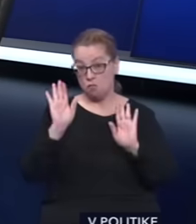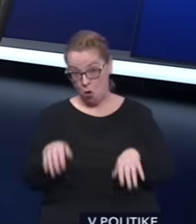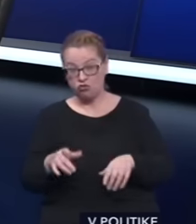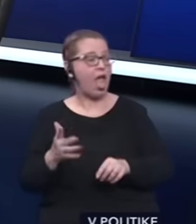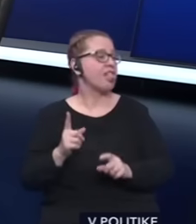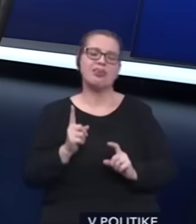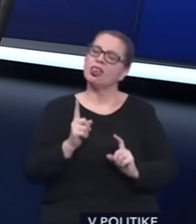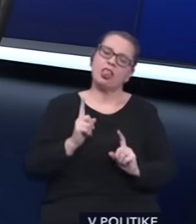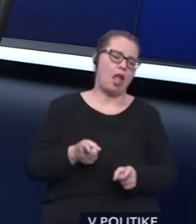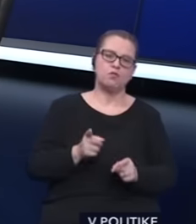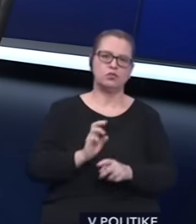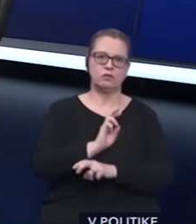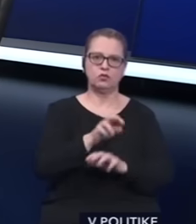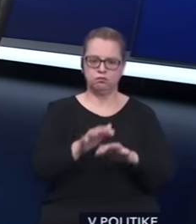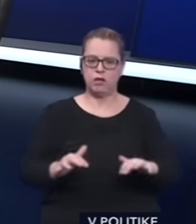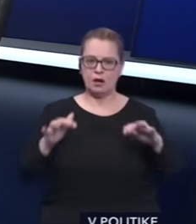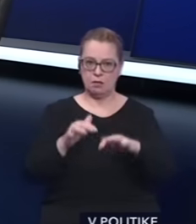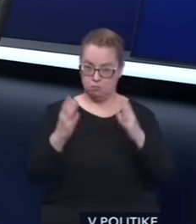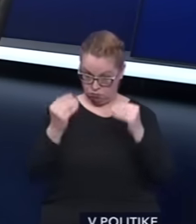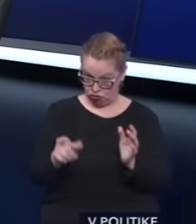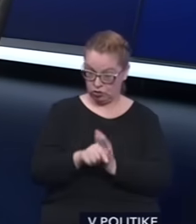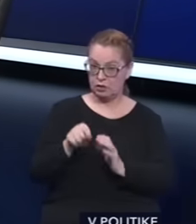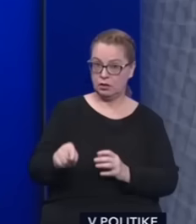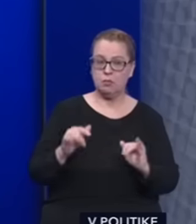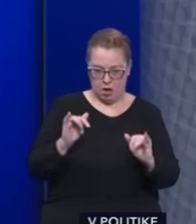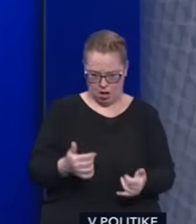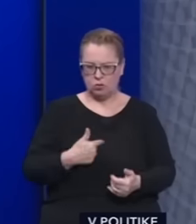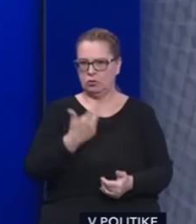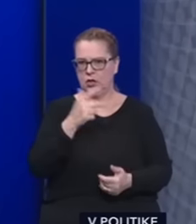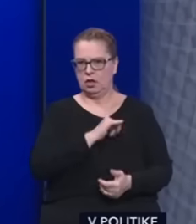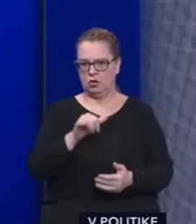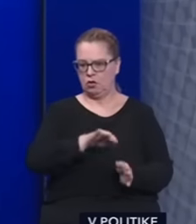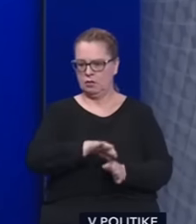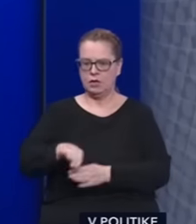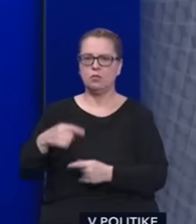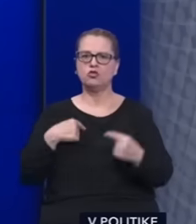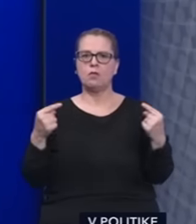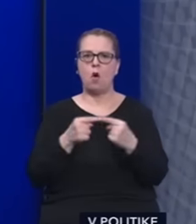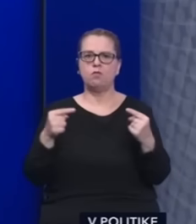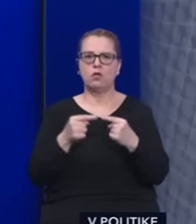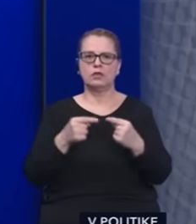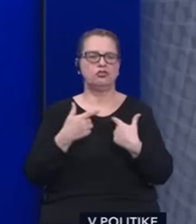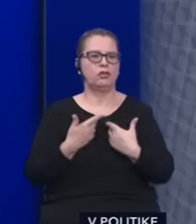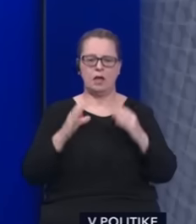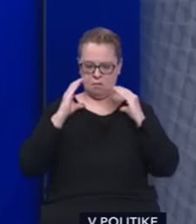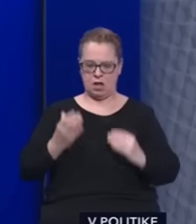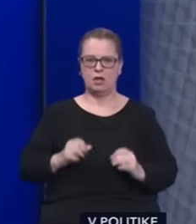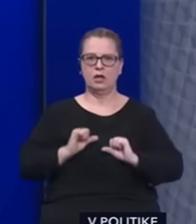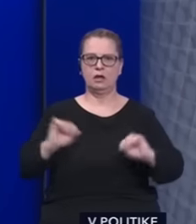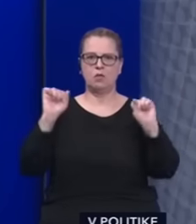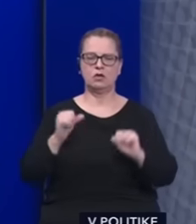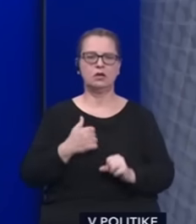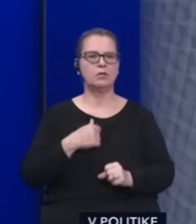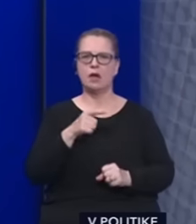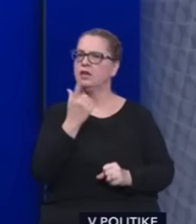parlamentu výjsť. Počítate aj s tým? Samozrejme, som 3 roky mimo parlamentu. Ja som jediný opozičný líder, ktorý nemá imunitu. A vyprosím si také